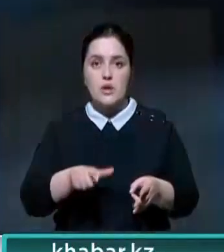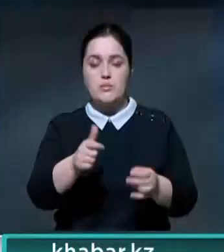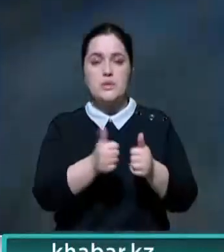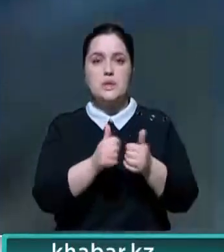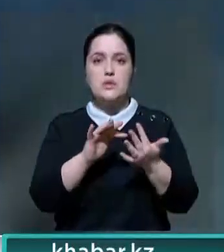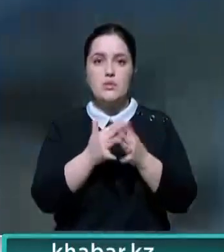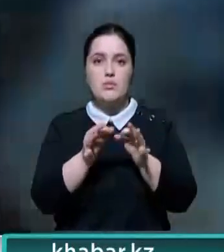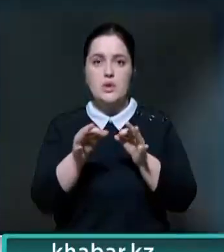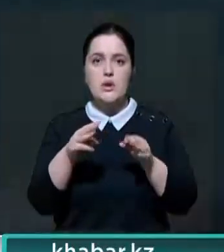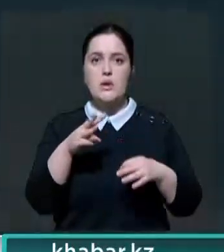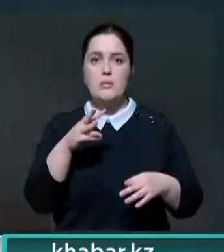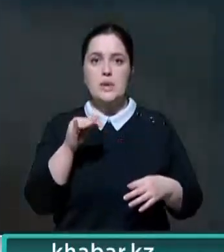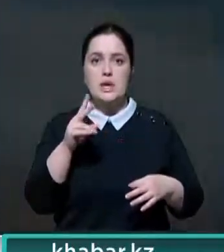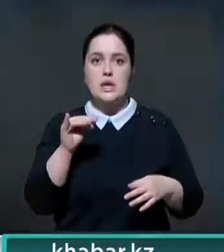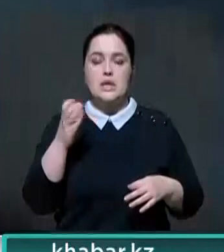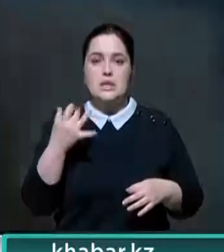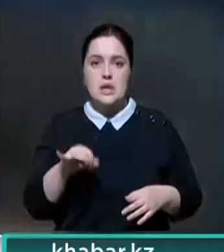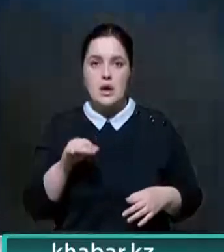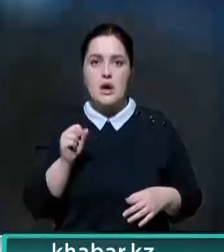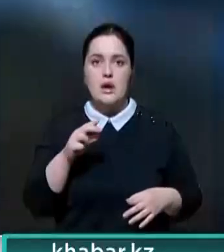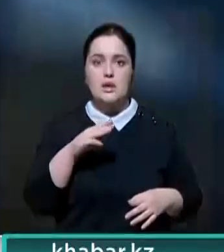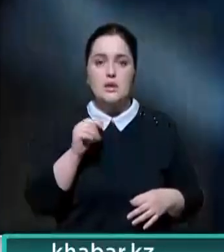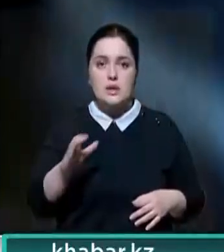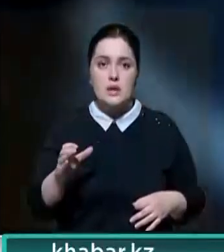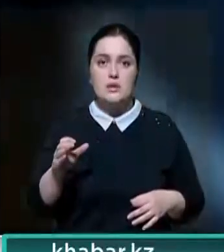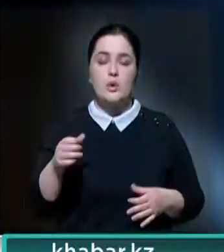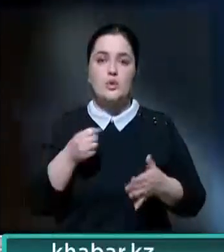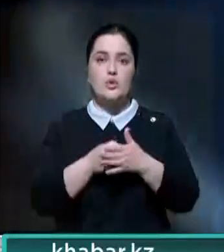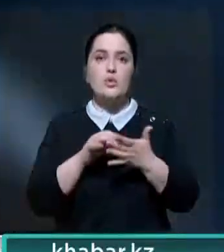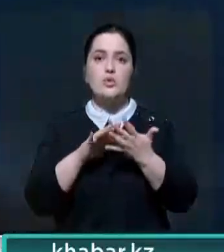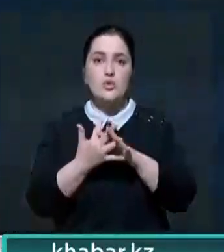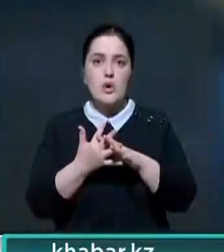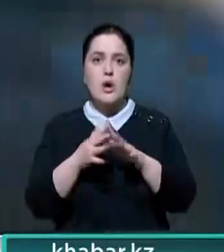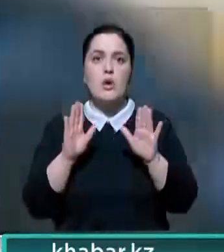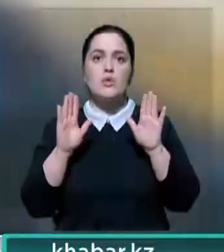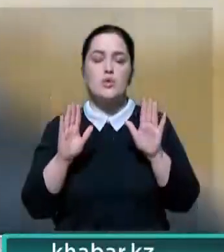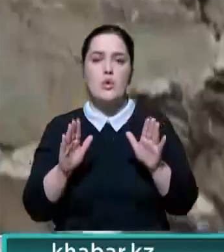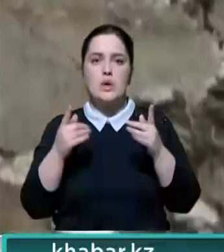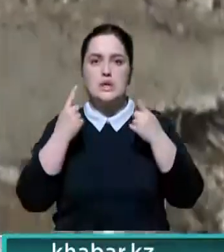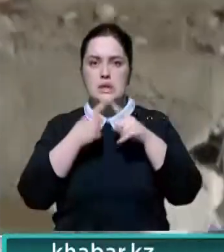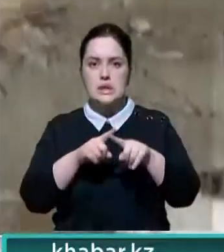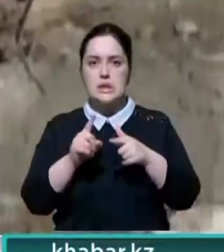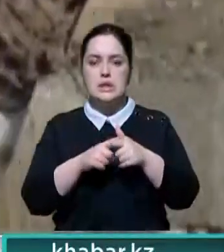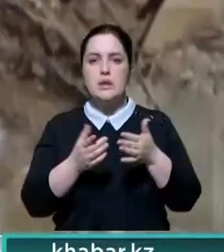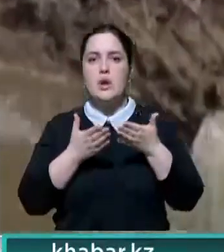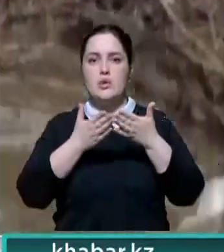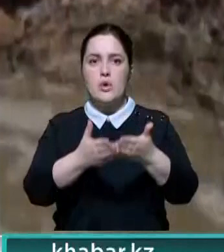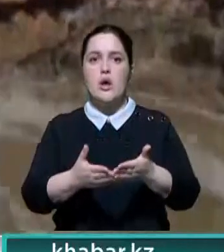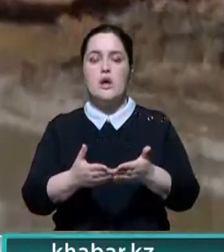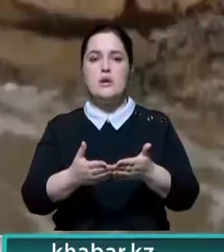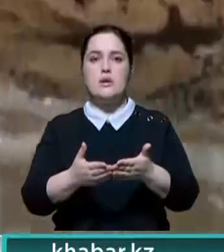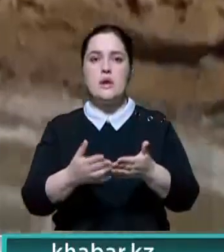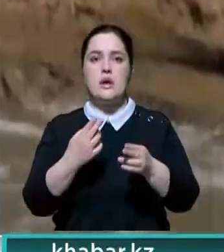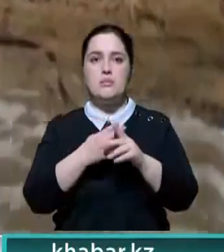участка дороги вблизи населенных пунктов милиса и Актас добраться в Сеула можно только на высокопроходимой технике или на лодке